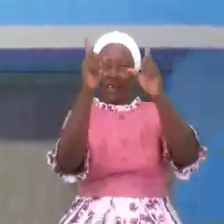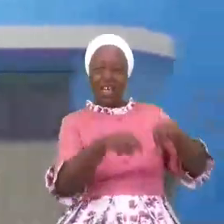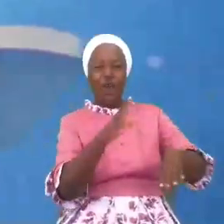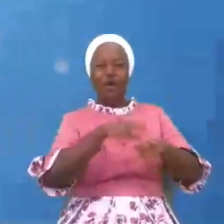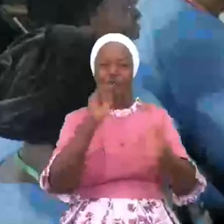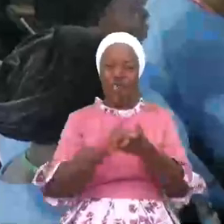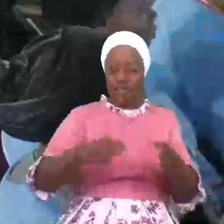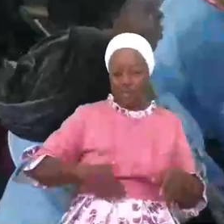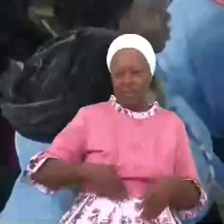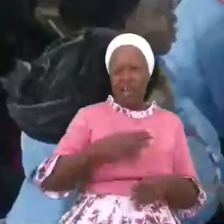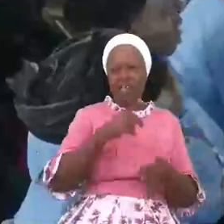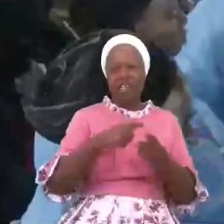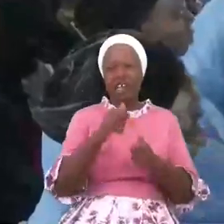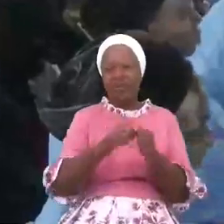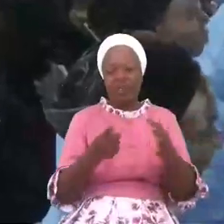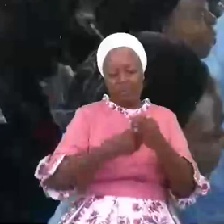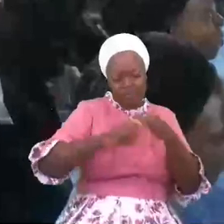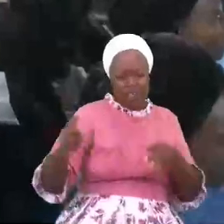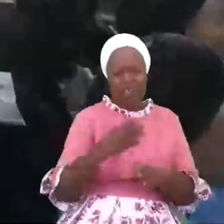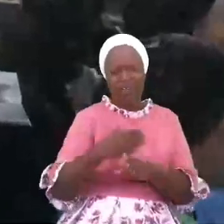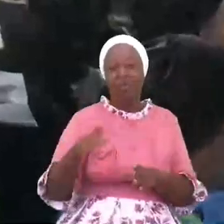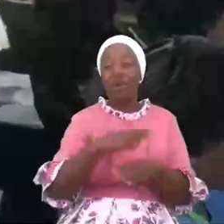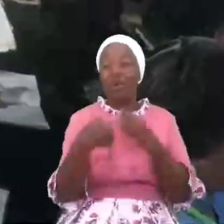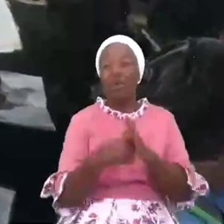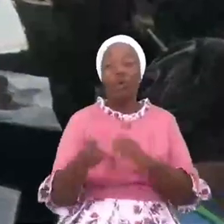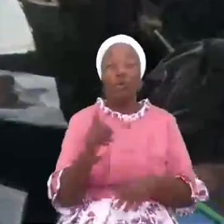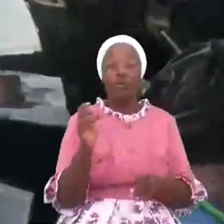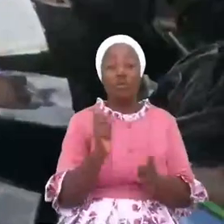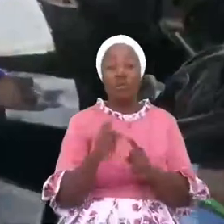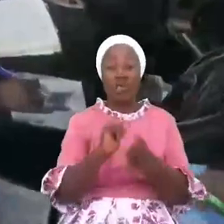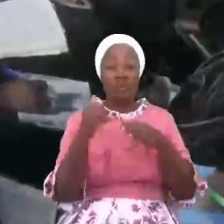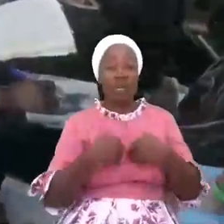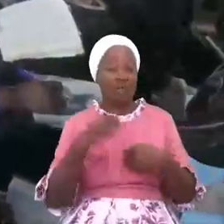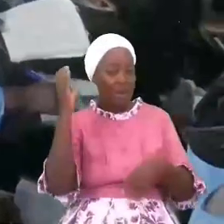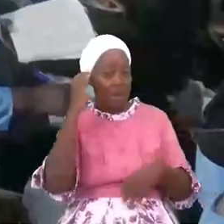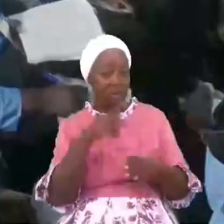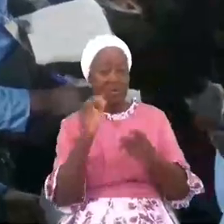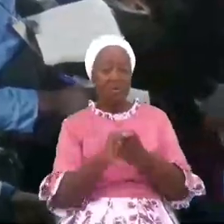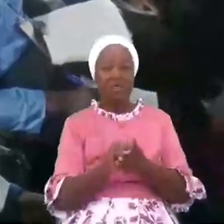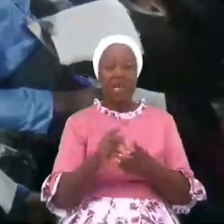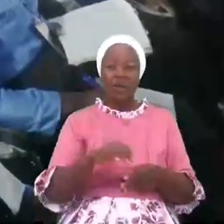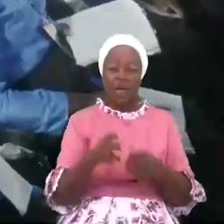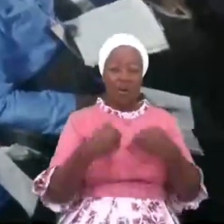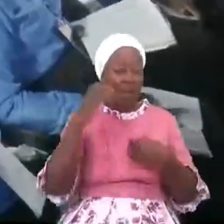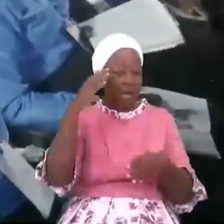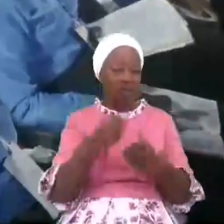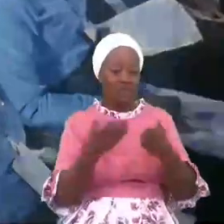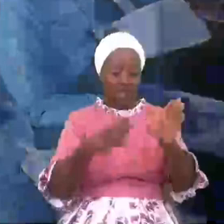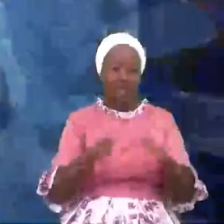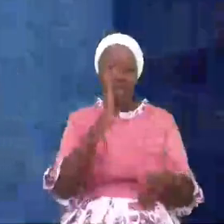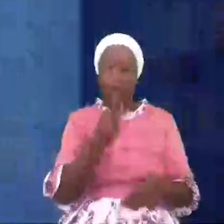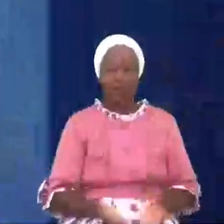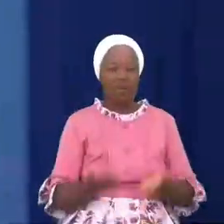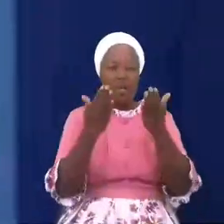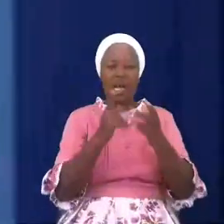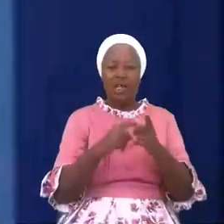ce ventre et tout a disparu. Tous ces rapports que nous écoutons, nous avons entendu parler des morts ressuscités. Nous avons